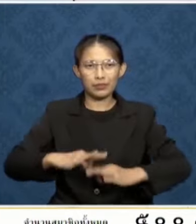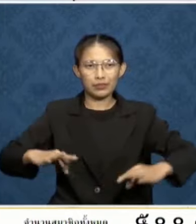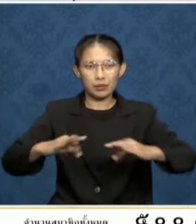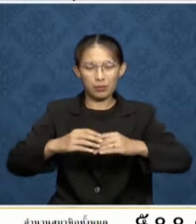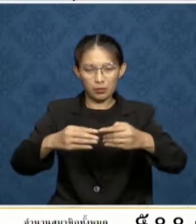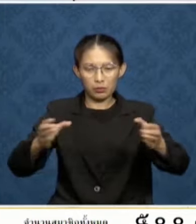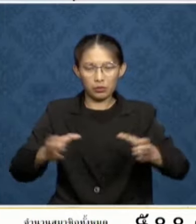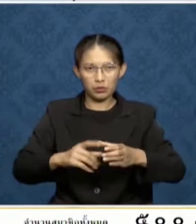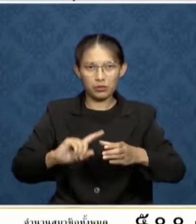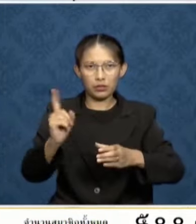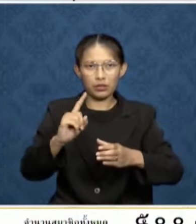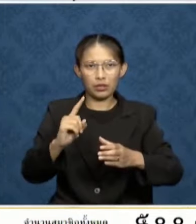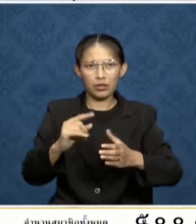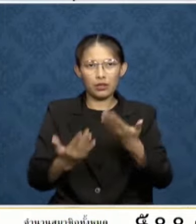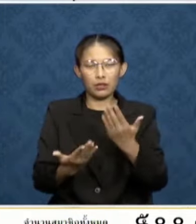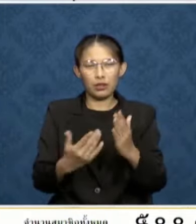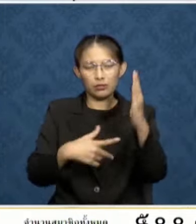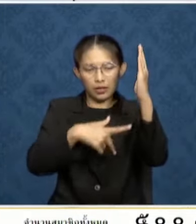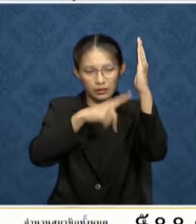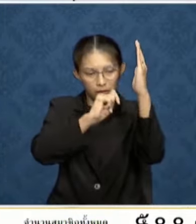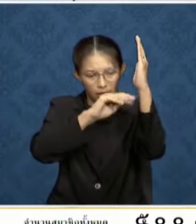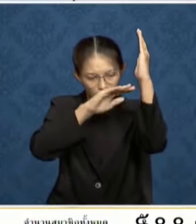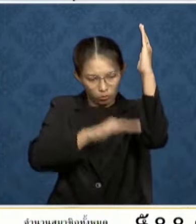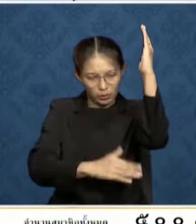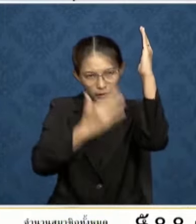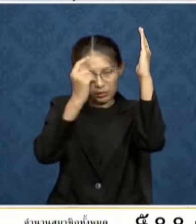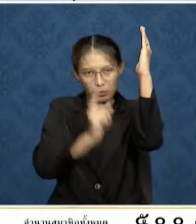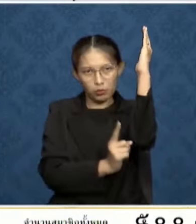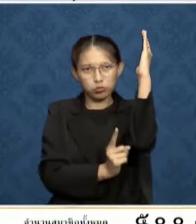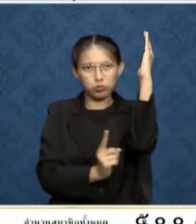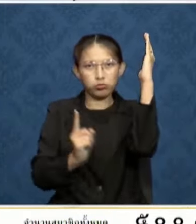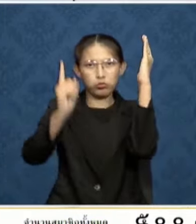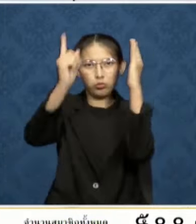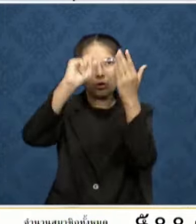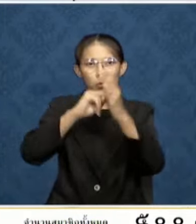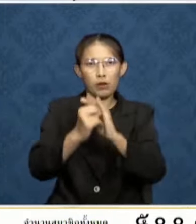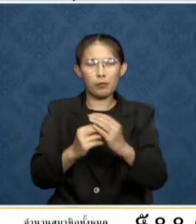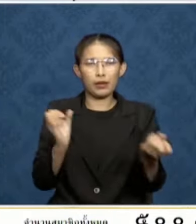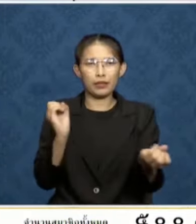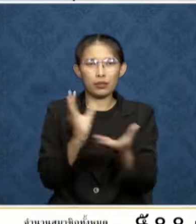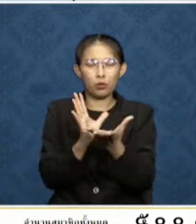ฐานป้จารวดจะเป็ประมาตแต่จหวดตรงลงไปเพรสมาถอาธ